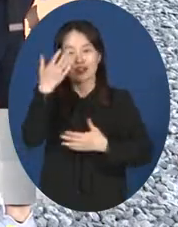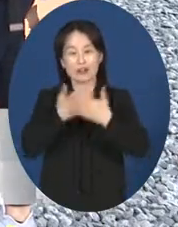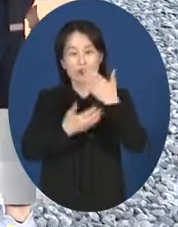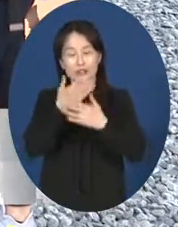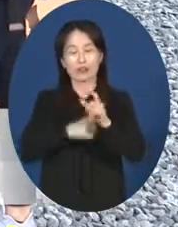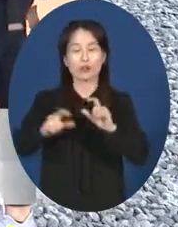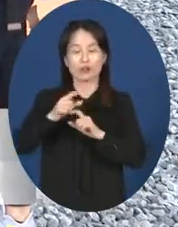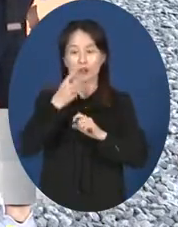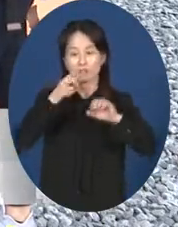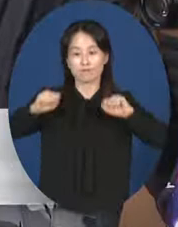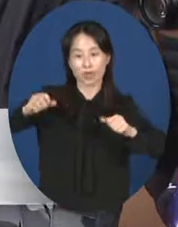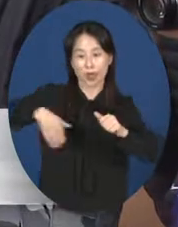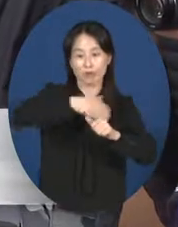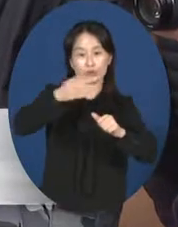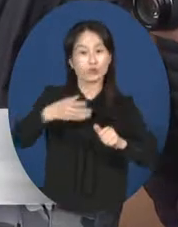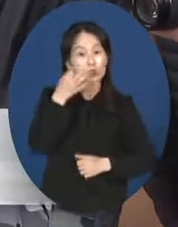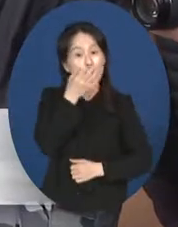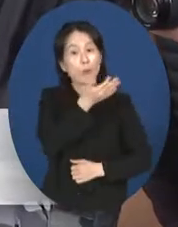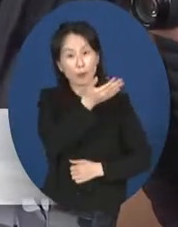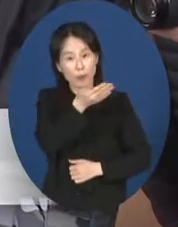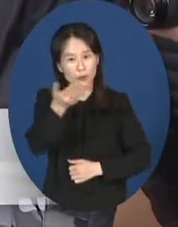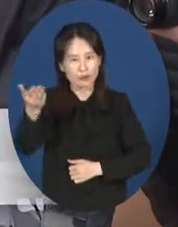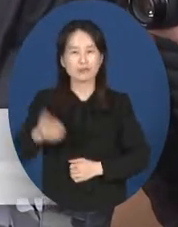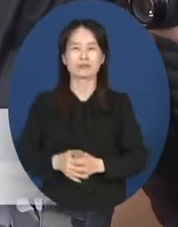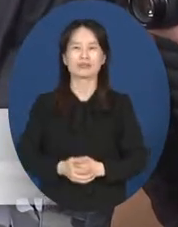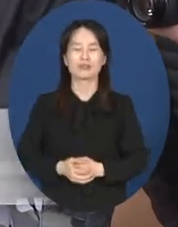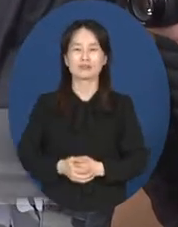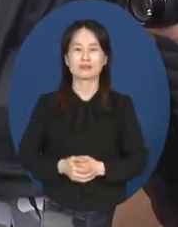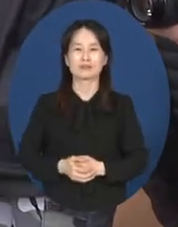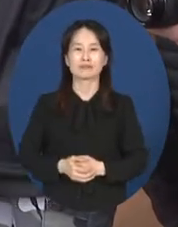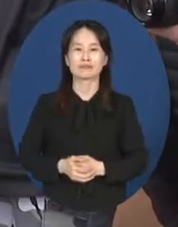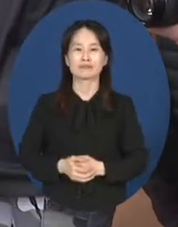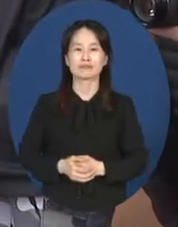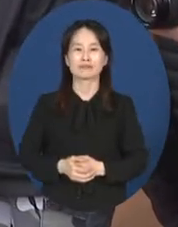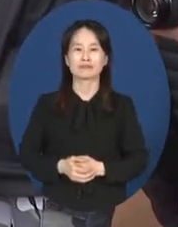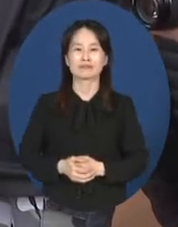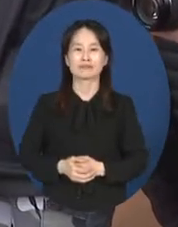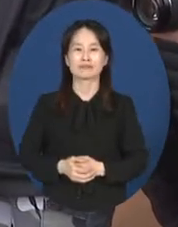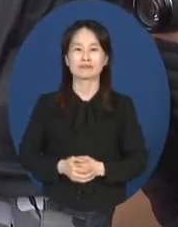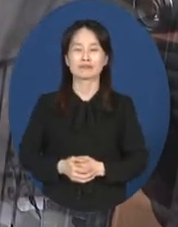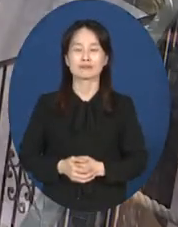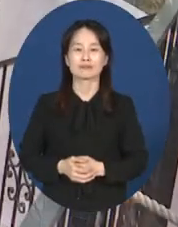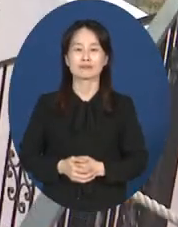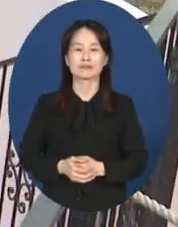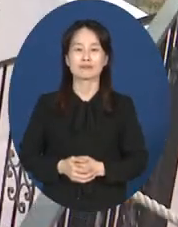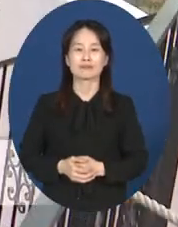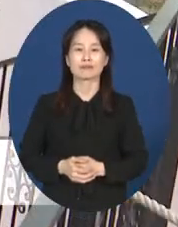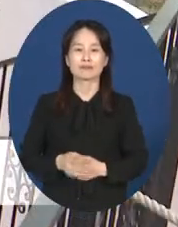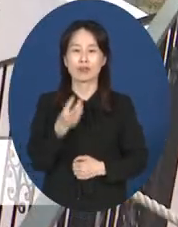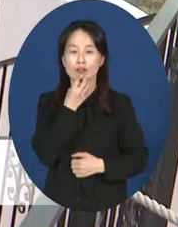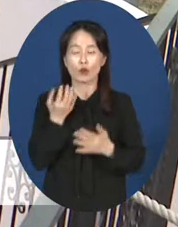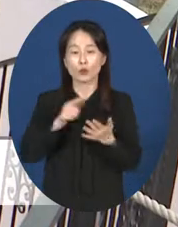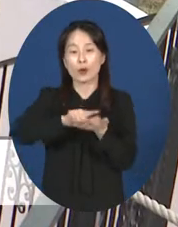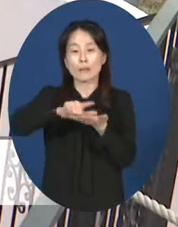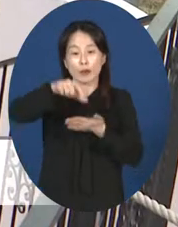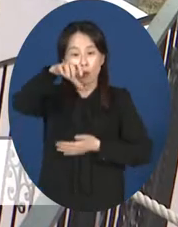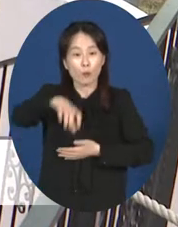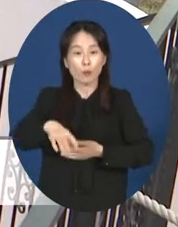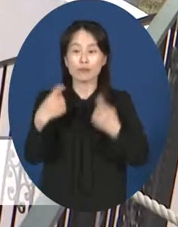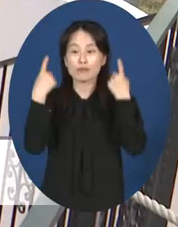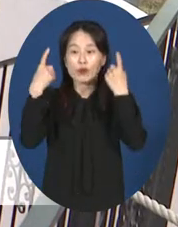더 생생하게 이날 분위기 함께 느껴보시라고 GTV가 현장 담아왔습니다. 경기도 가평에 있는